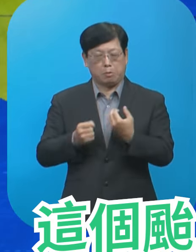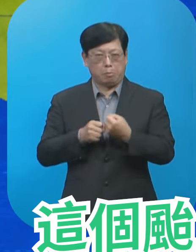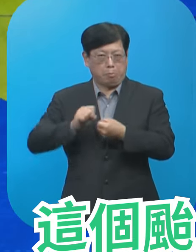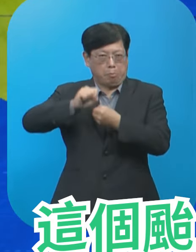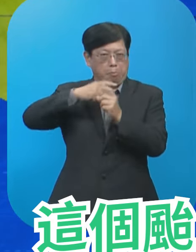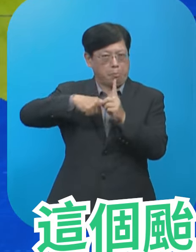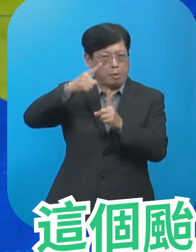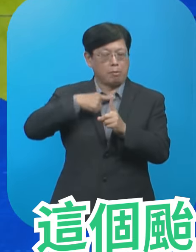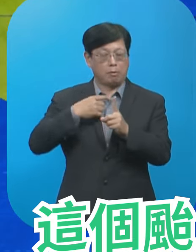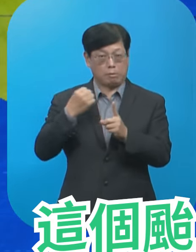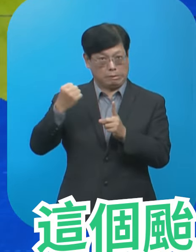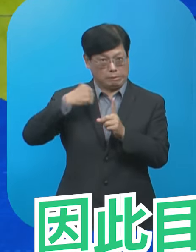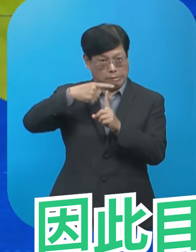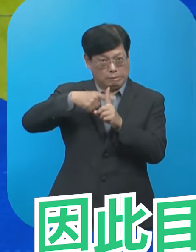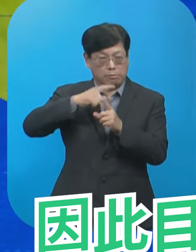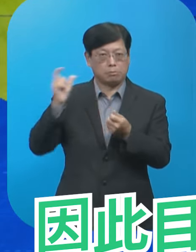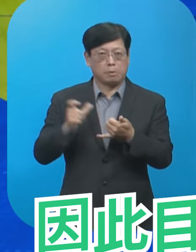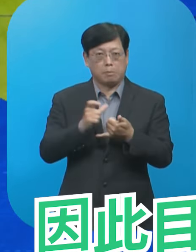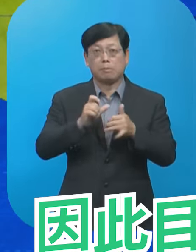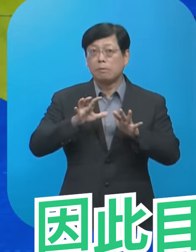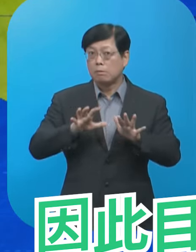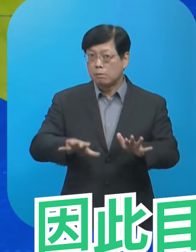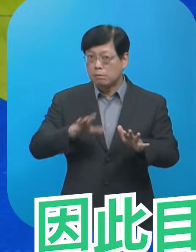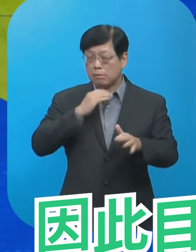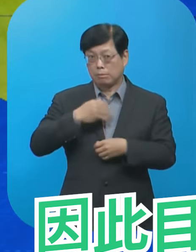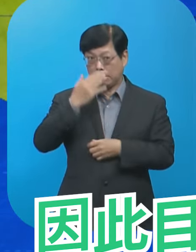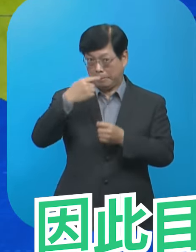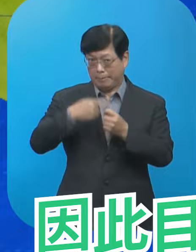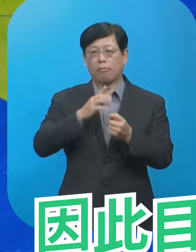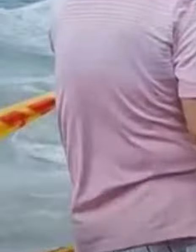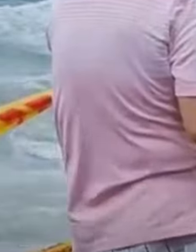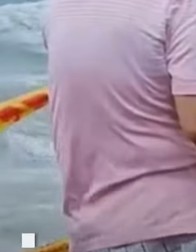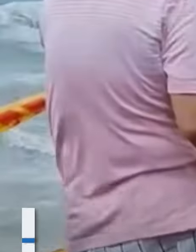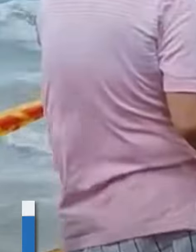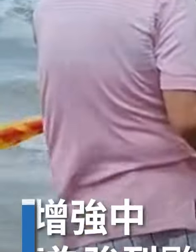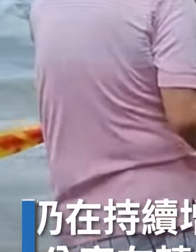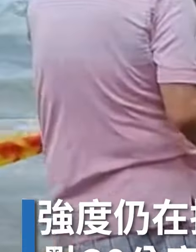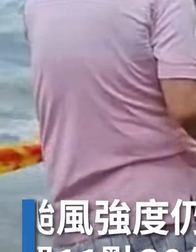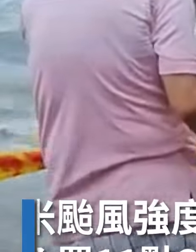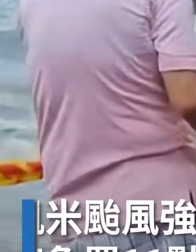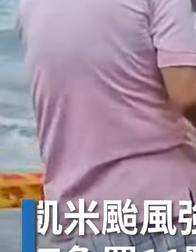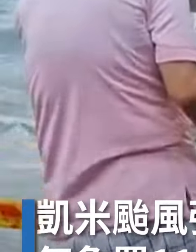强烈台风的程度，因此目前凯米台风是强烈台风。